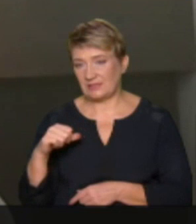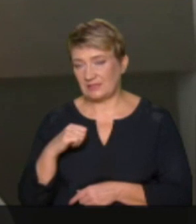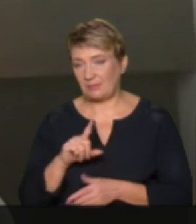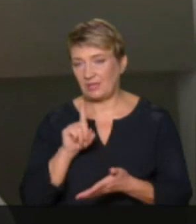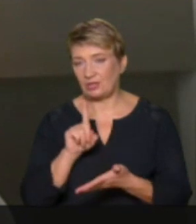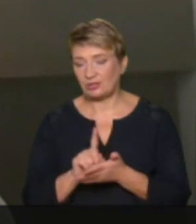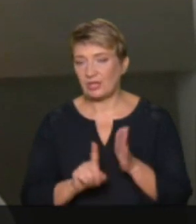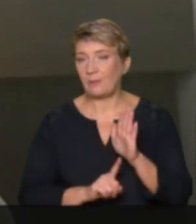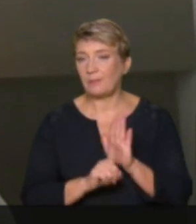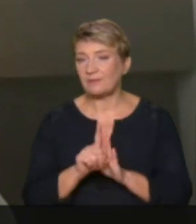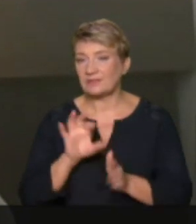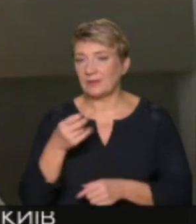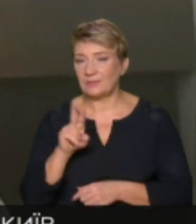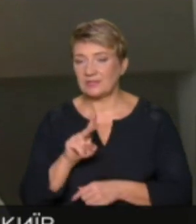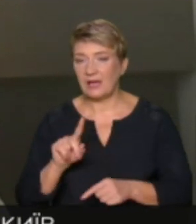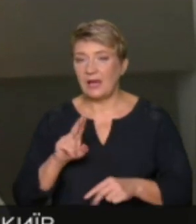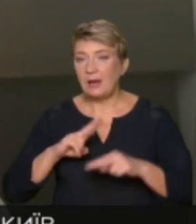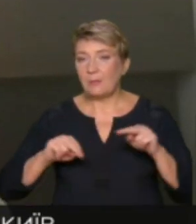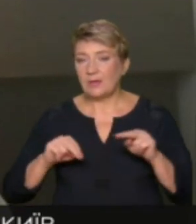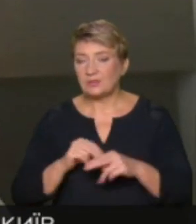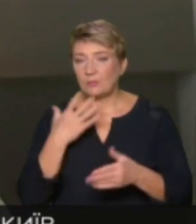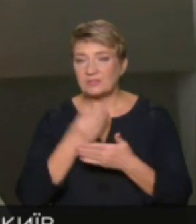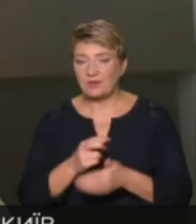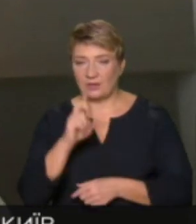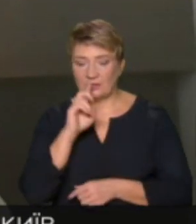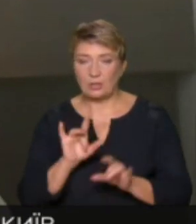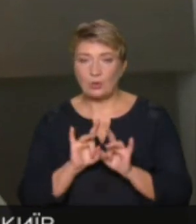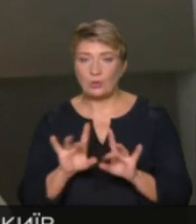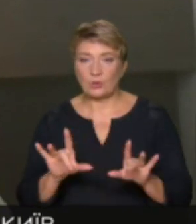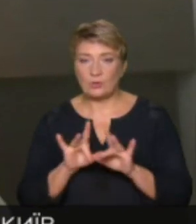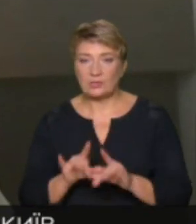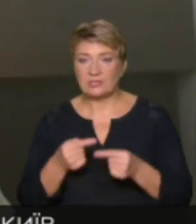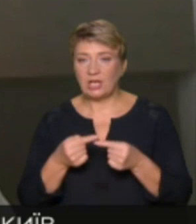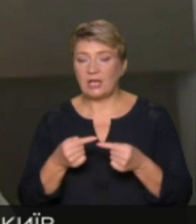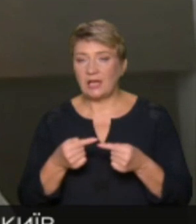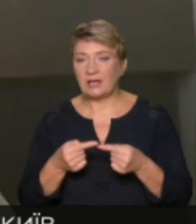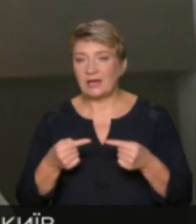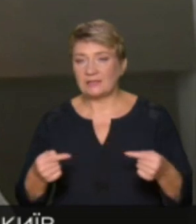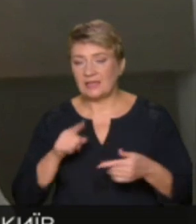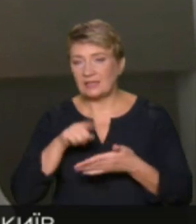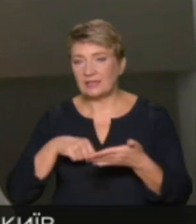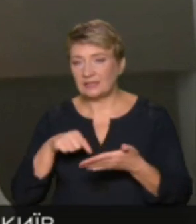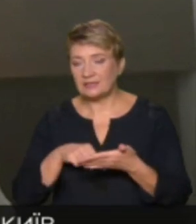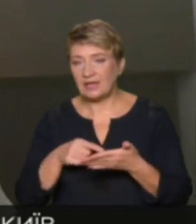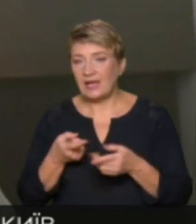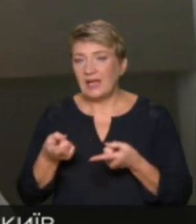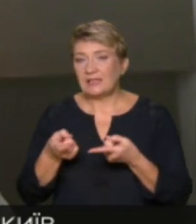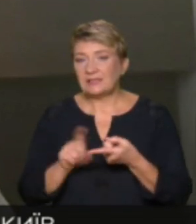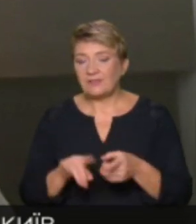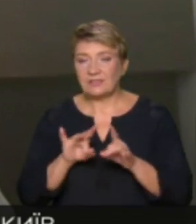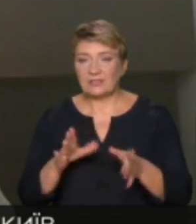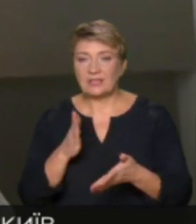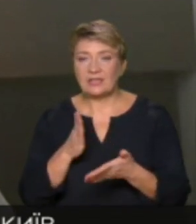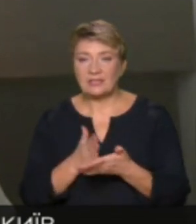тем, что мы построим свое государство. То есть, видите, от трактовки в любой религии все зависит от трактования. Но действительно, у нас есть несколько